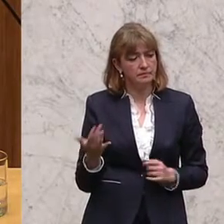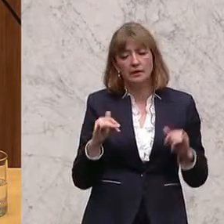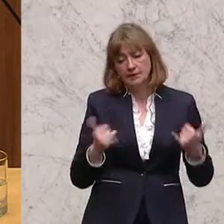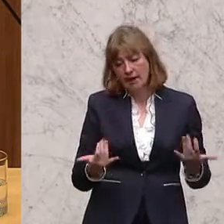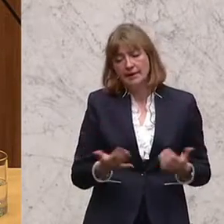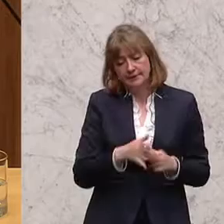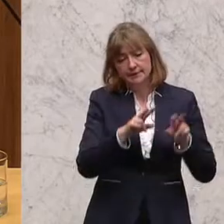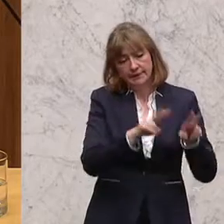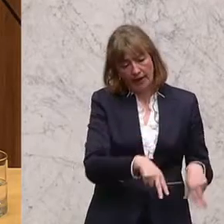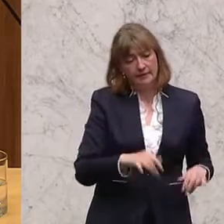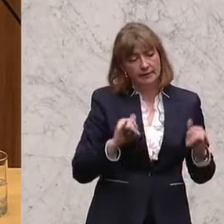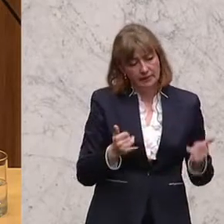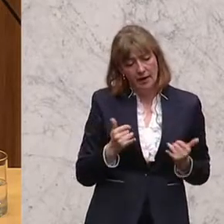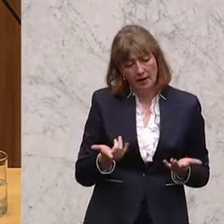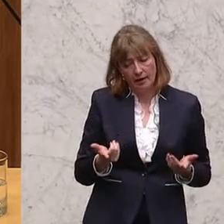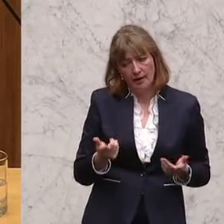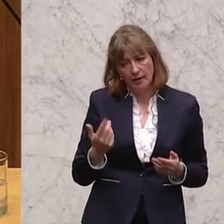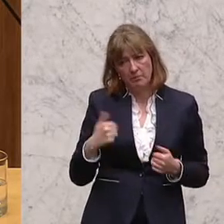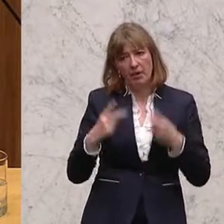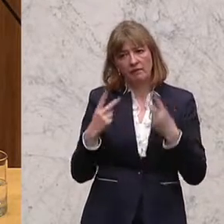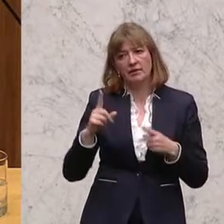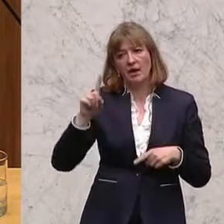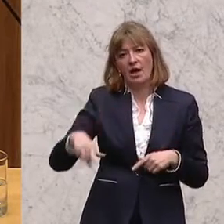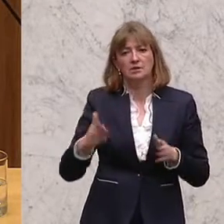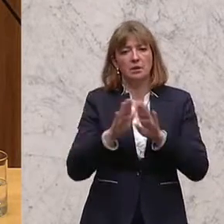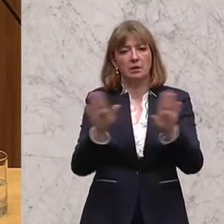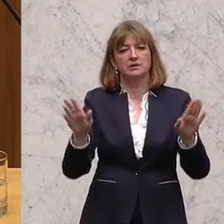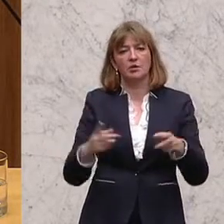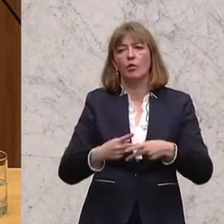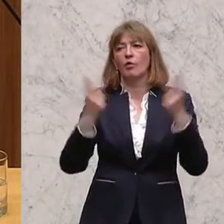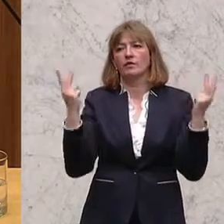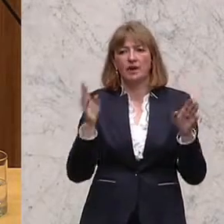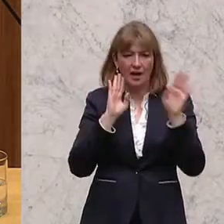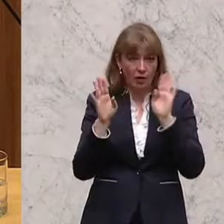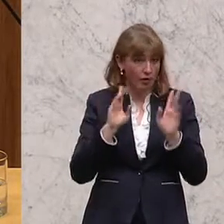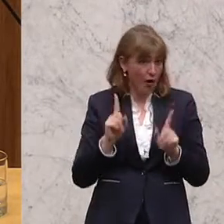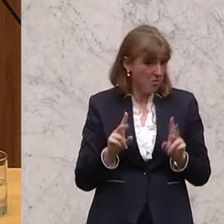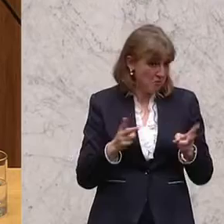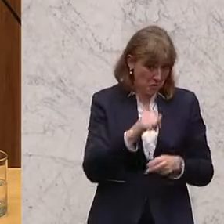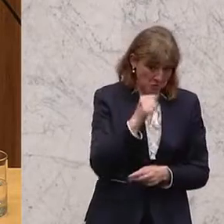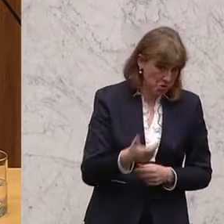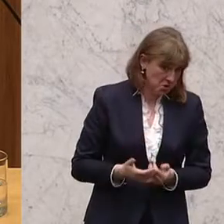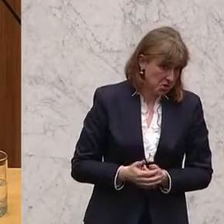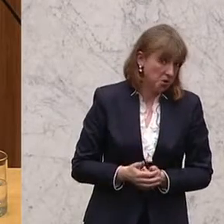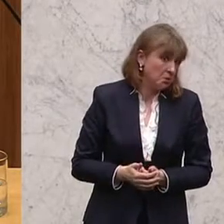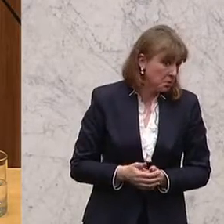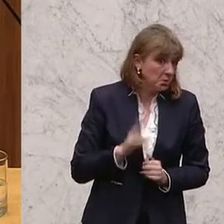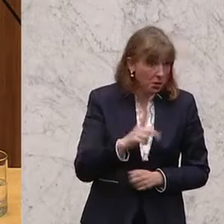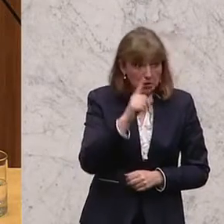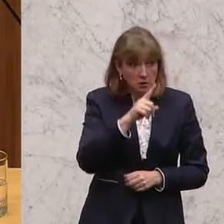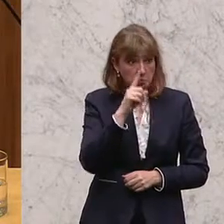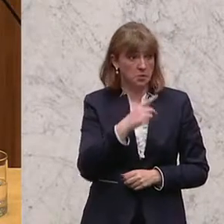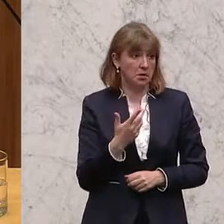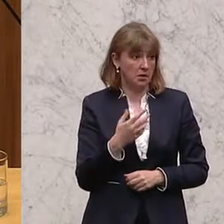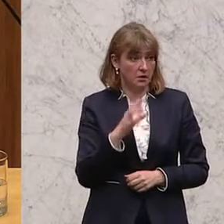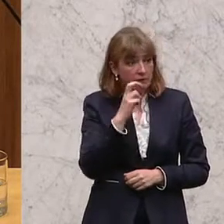Ja, Sie haben recht, natürlich zählt da mehr als nur die Präsentation in einem öffentlichen Hearing. Aber warum nicht? Man kann das ja auch einmal ausprobieren und einmal